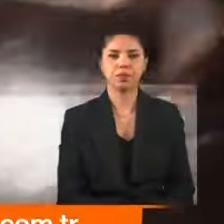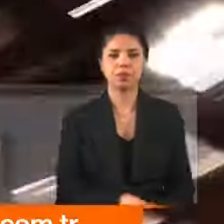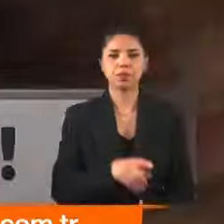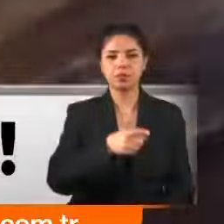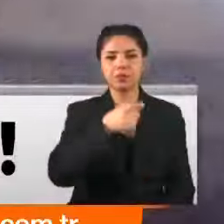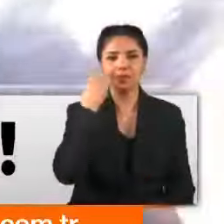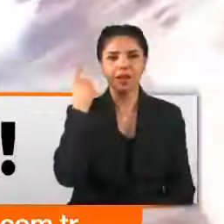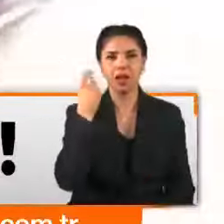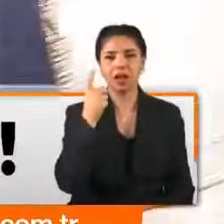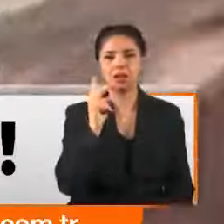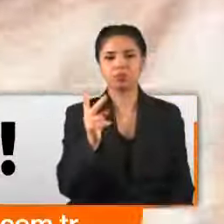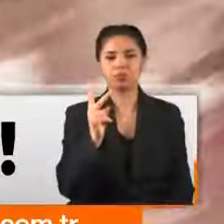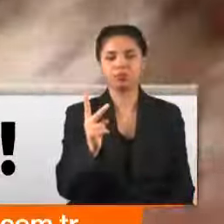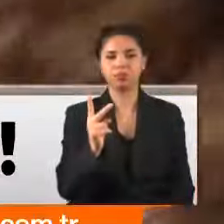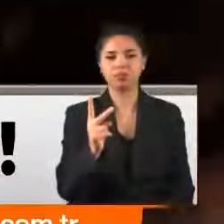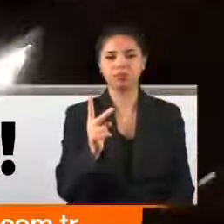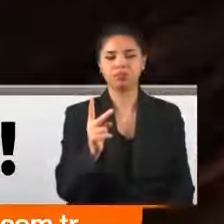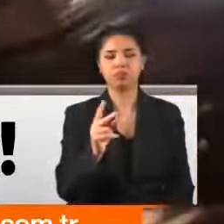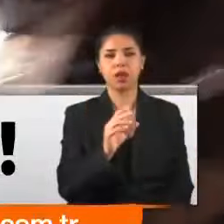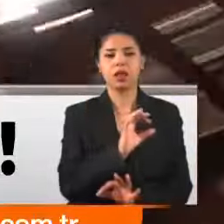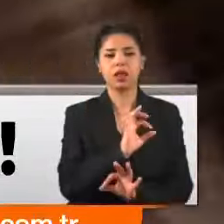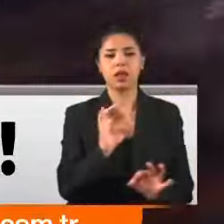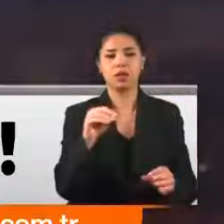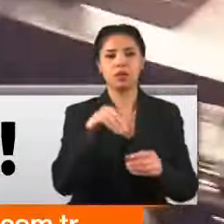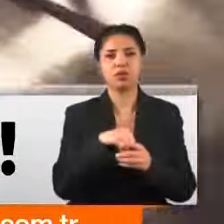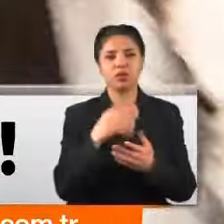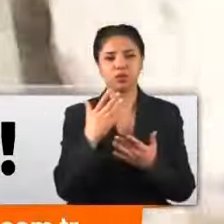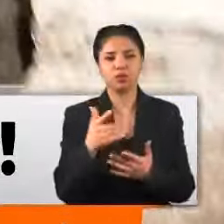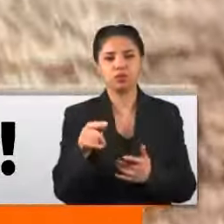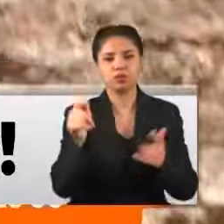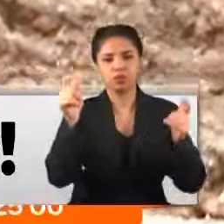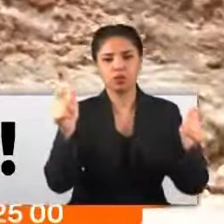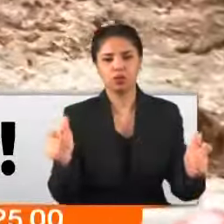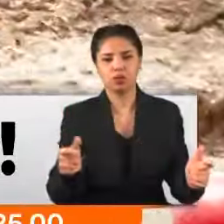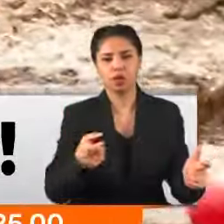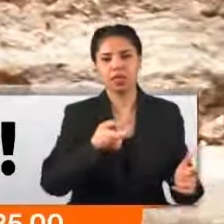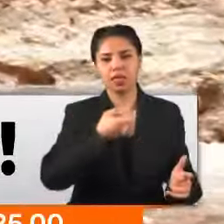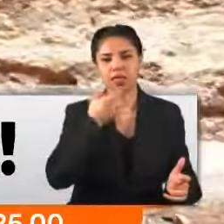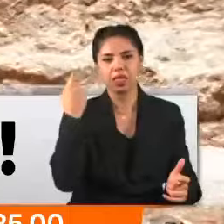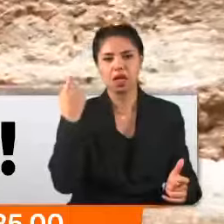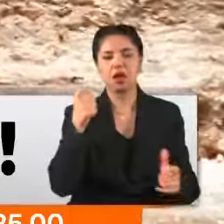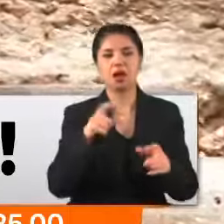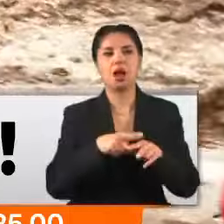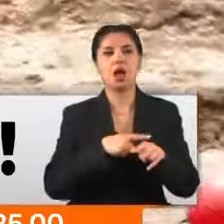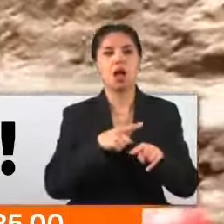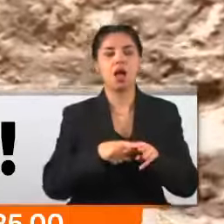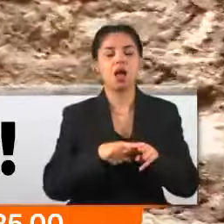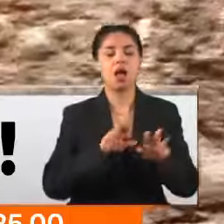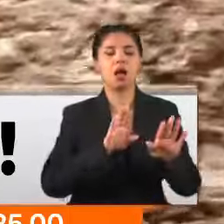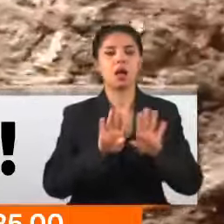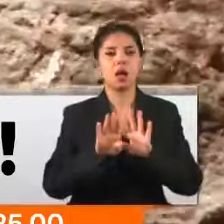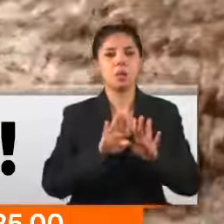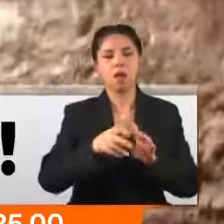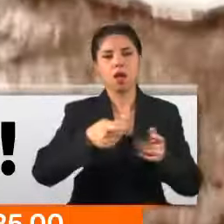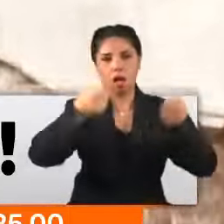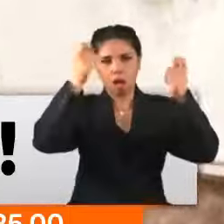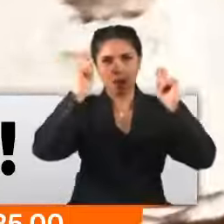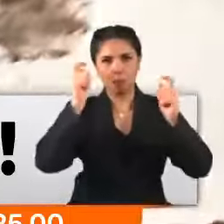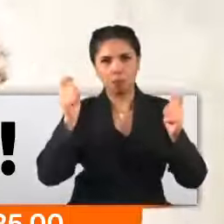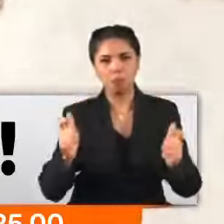bir yaşanmışlığın, bir geçmişin tam da içerisindeyiz. Burası tarihi Ayakapı Hamamı. 1582